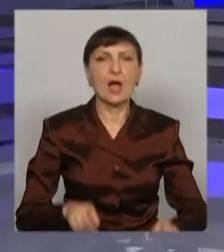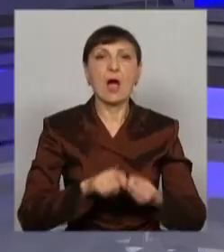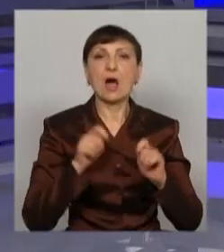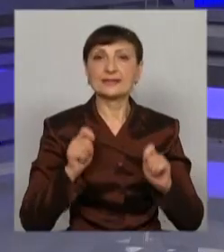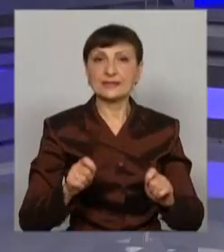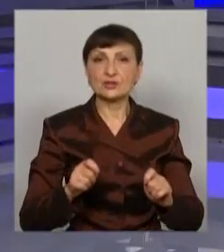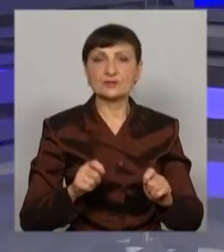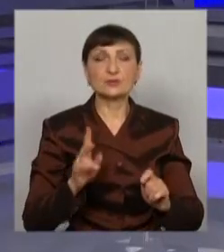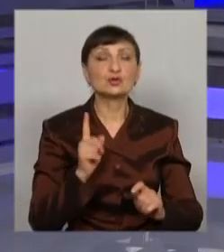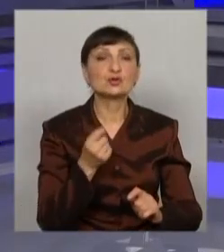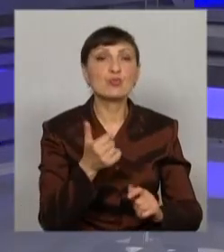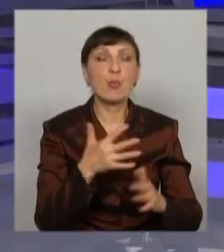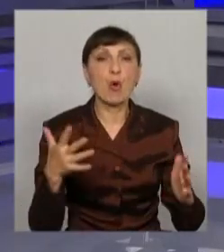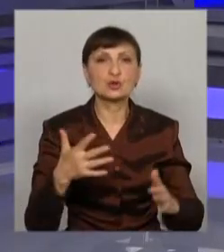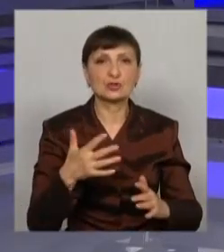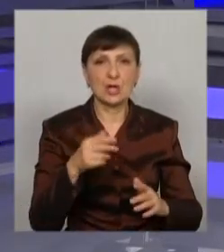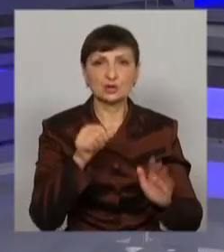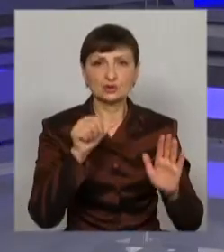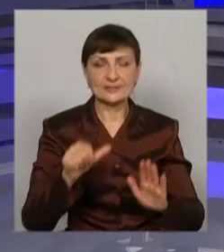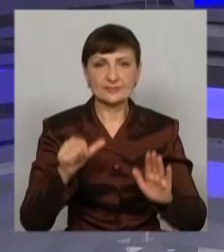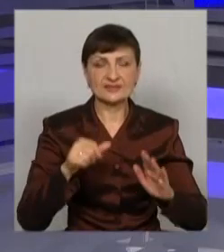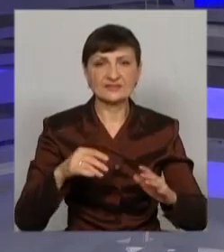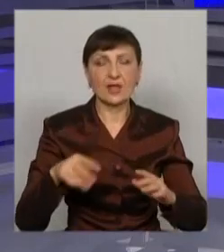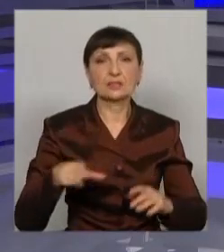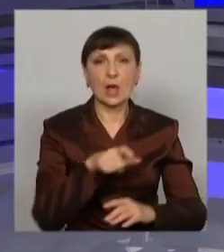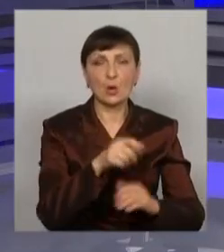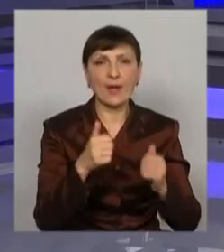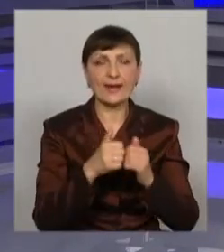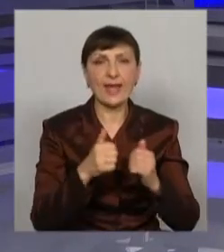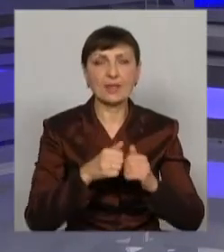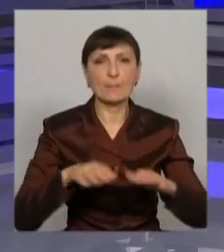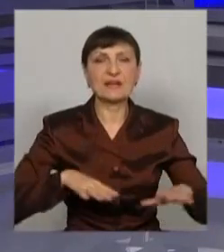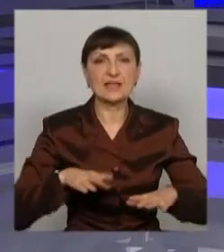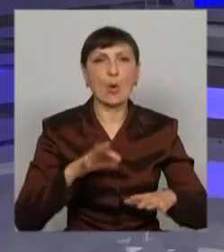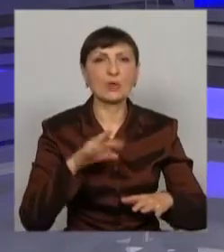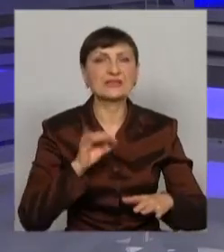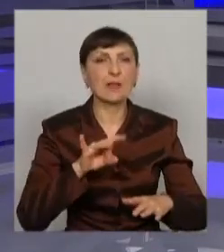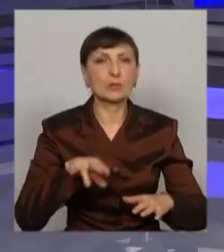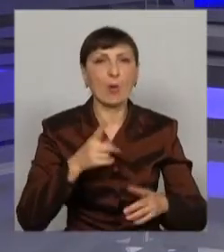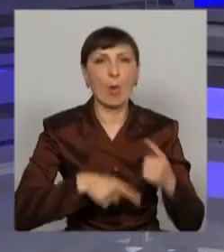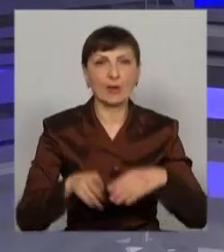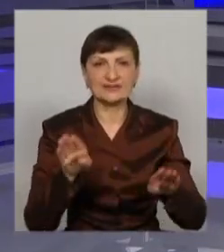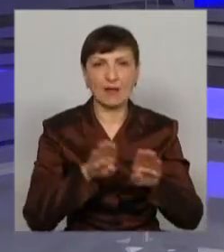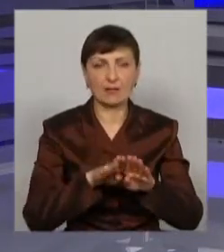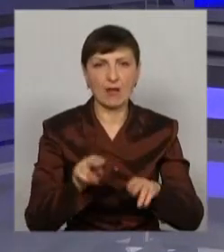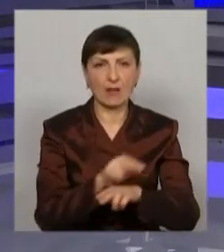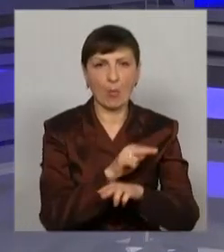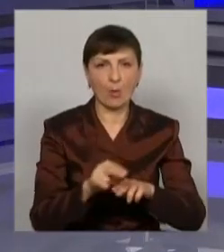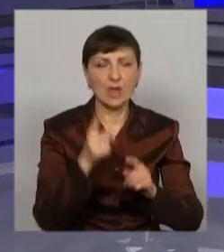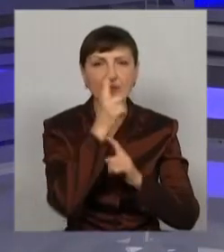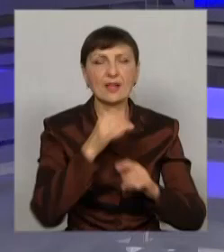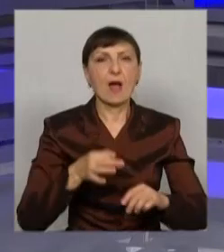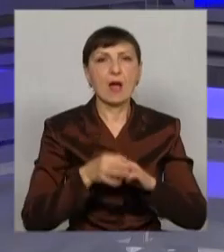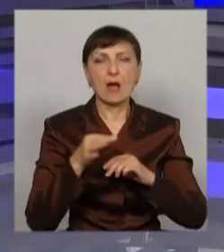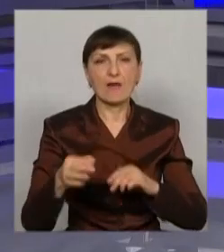Открывшуюся всего чуть больше полугода назад эстакаду близ рынка Алтын-Орда закрыли на капитальный ремонт. Об этом сообщили в областном